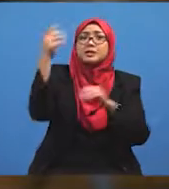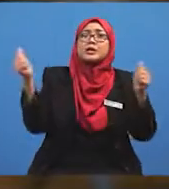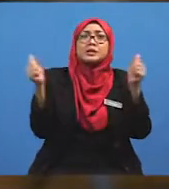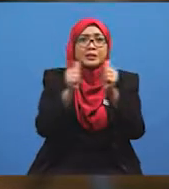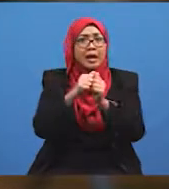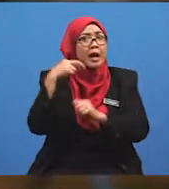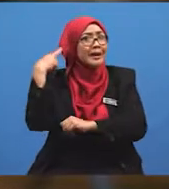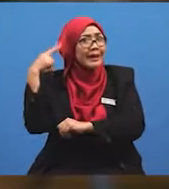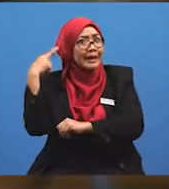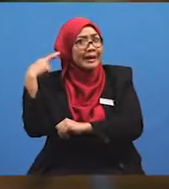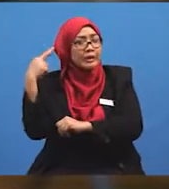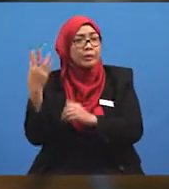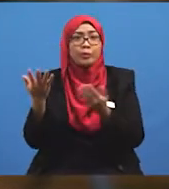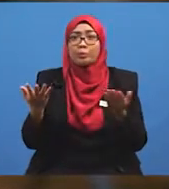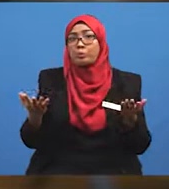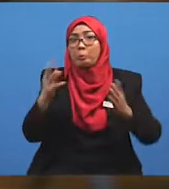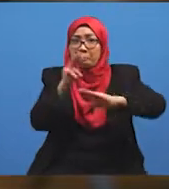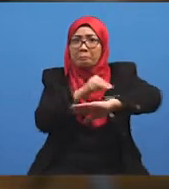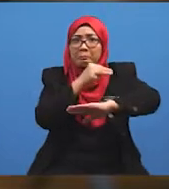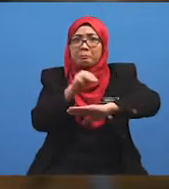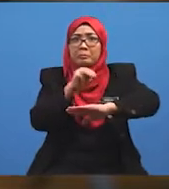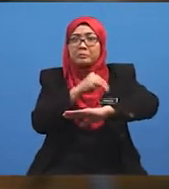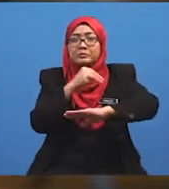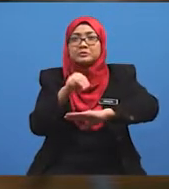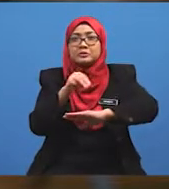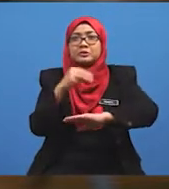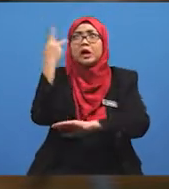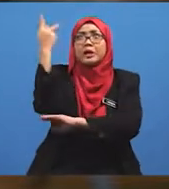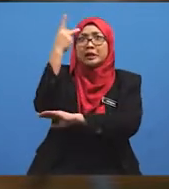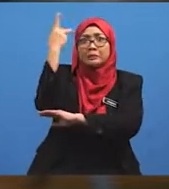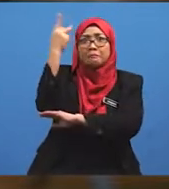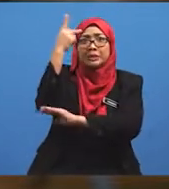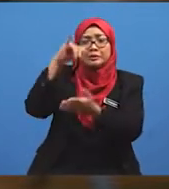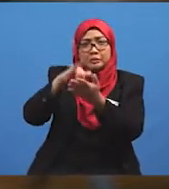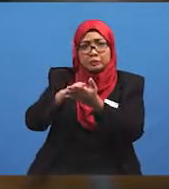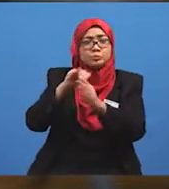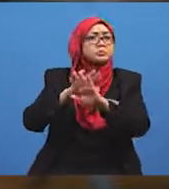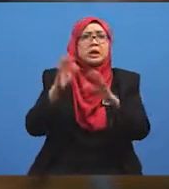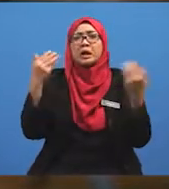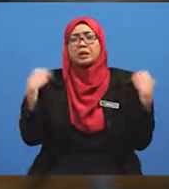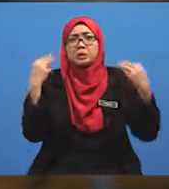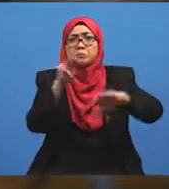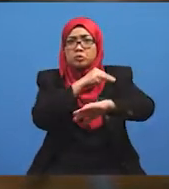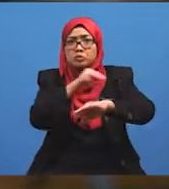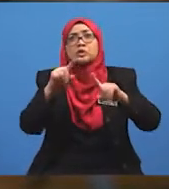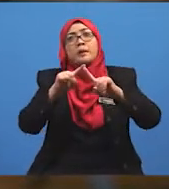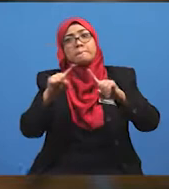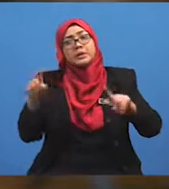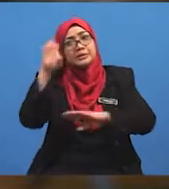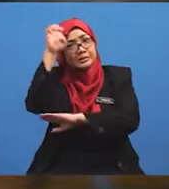dengan menambah baik fungsi kipas sedyo Adel sudah pasti